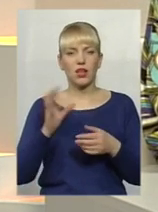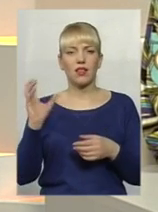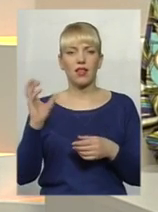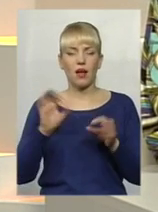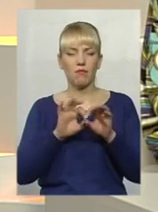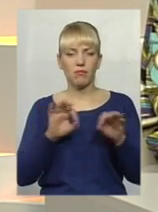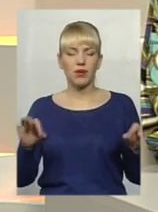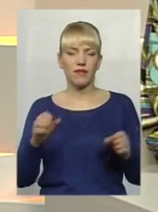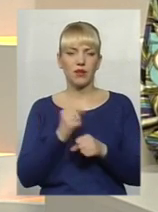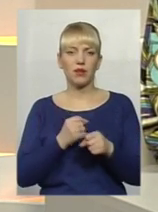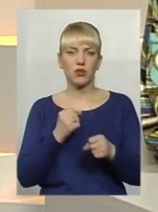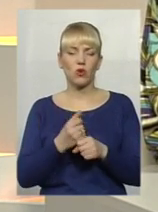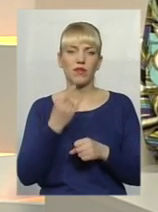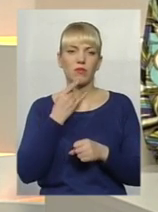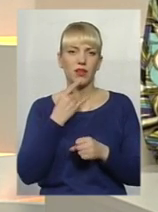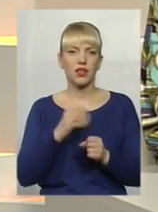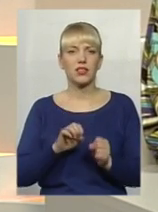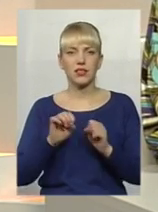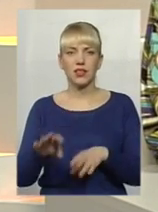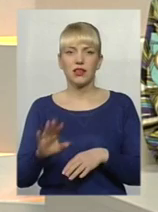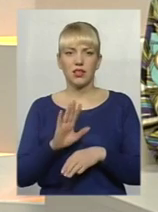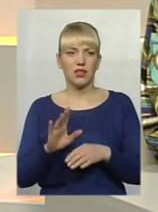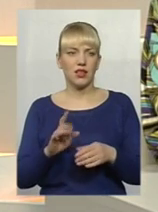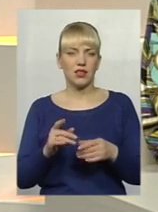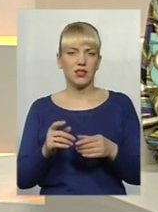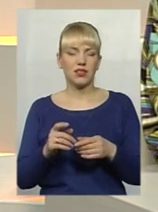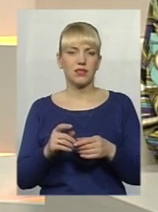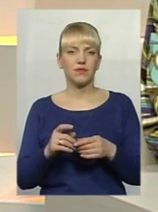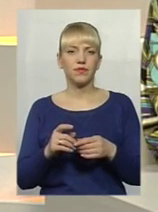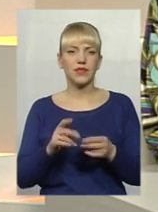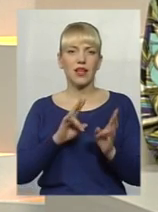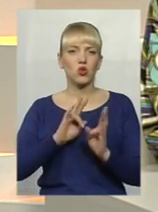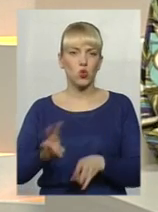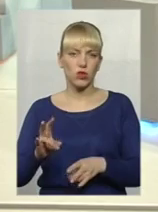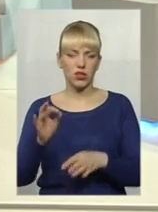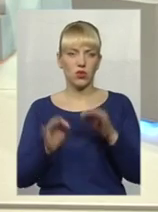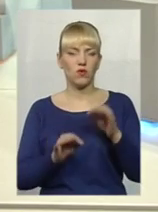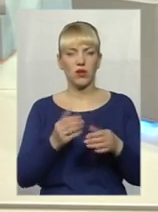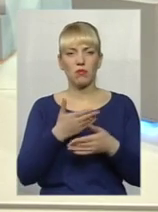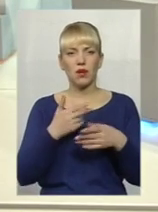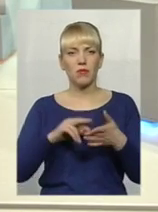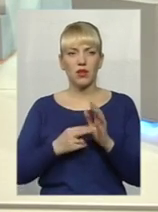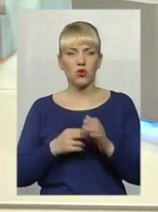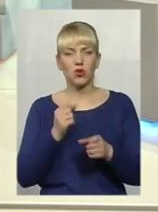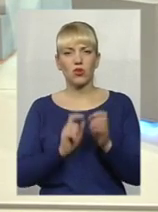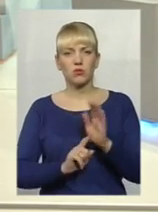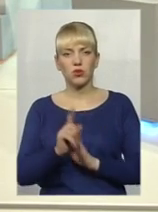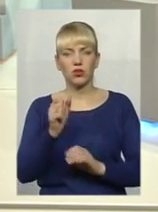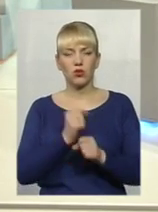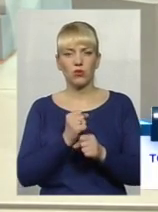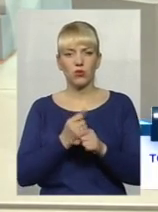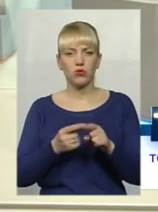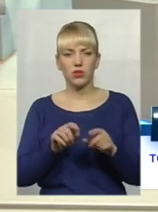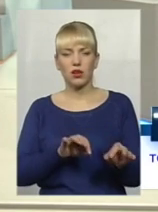лампи, відпрацьовані батарейки здати і не зашкодити довкіллю? Ми плануємо розпочати роботу цих мобільних пунктів в травні.